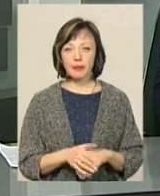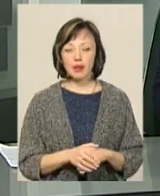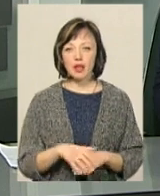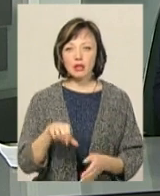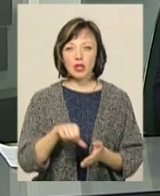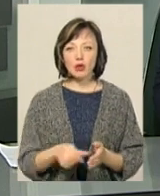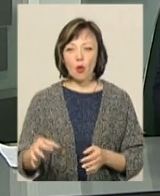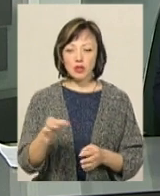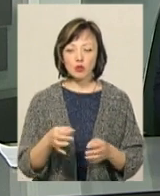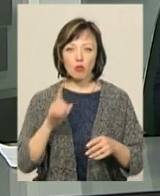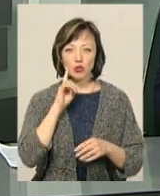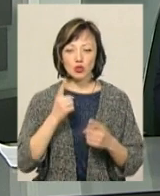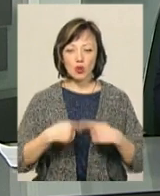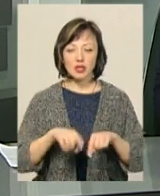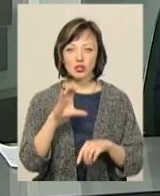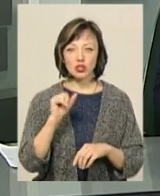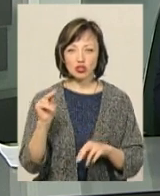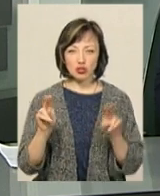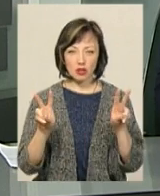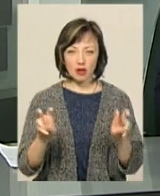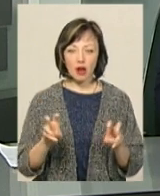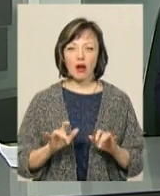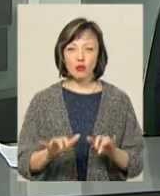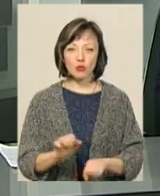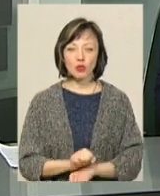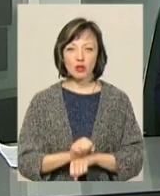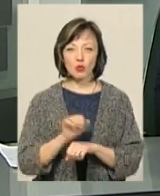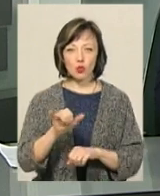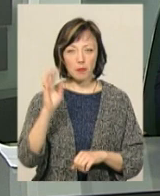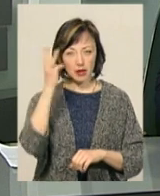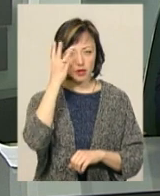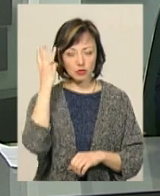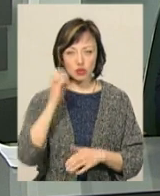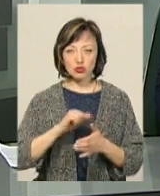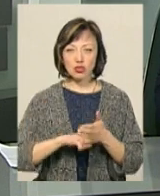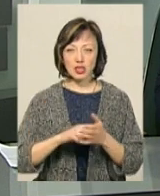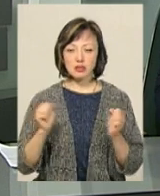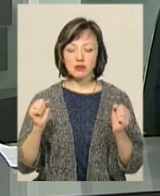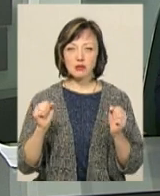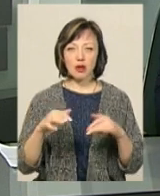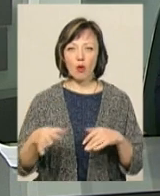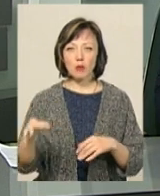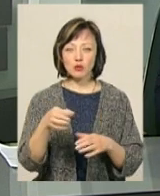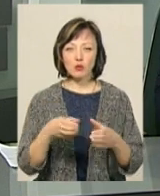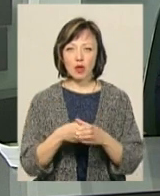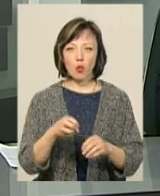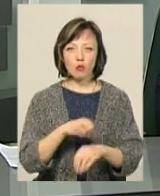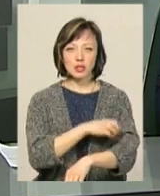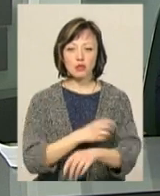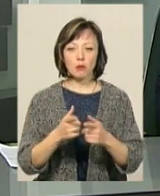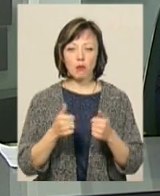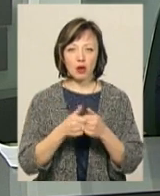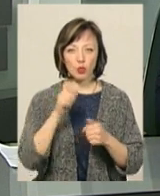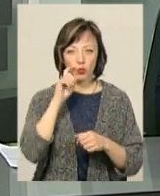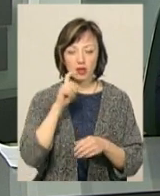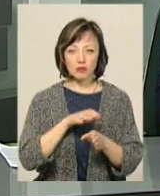Члени обласної молодіжної організації «Січ» влаштували акцію протесту у Хмельницькому через зібрання обласного комітету Комуністичної партії